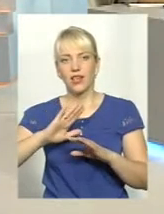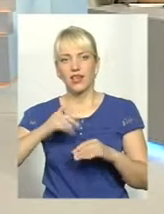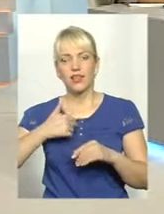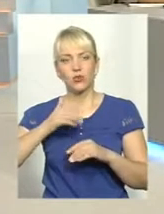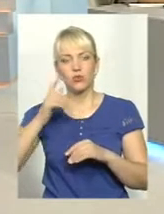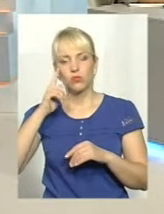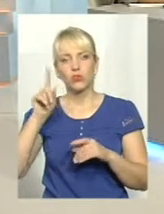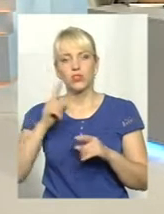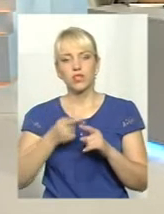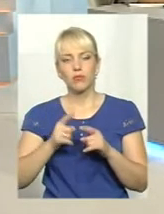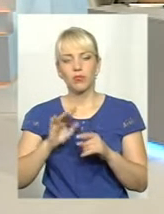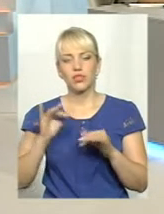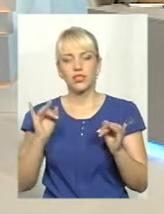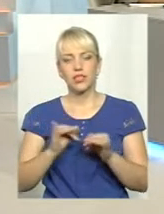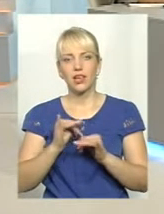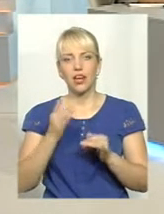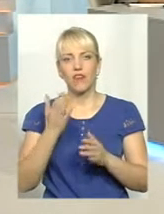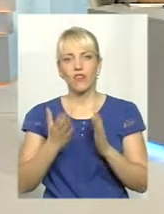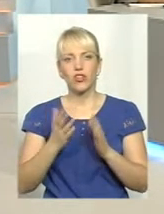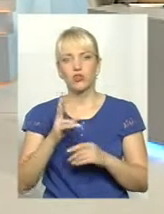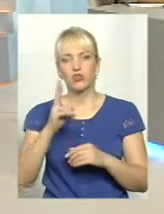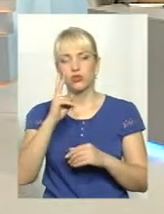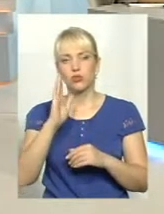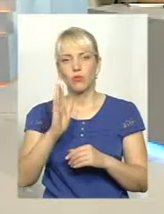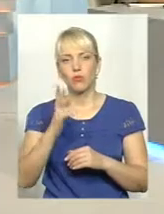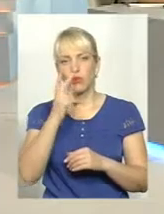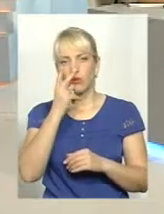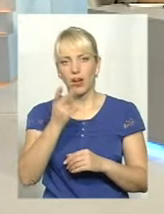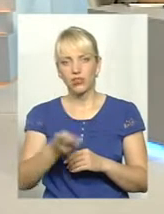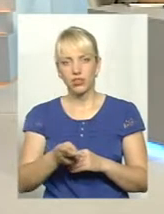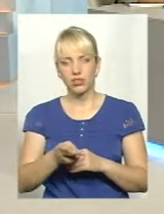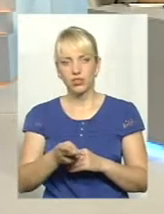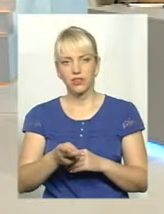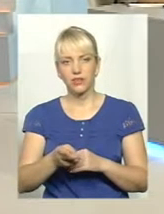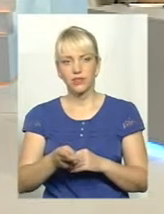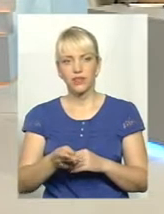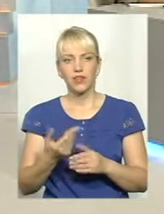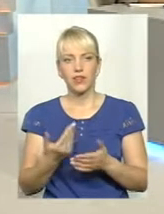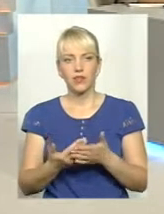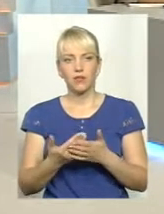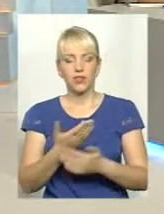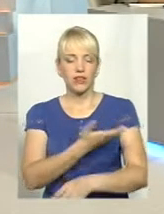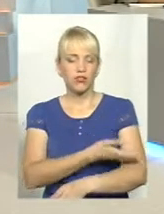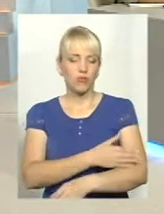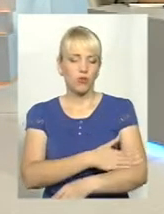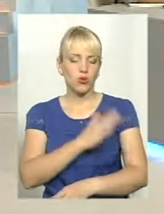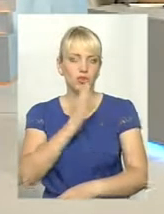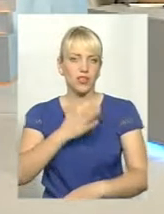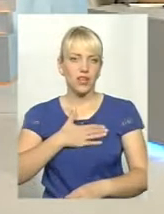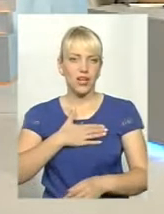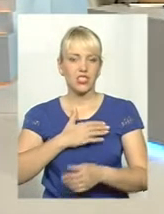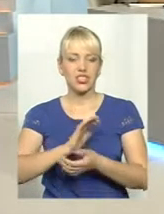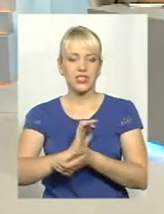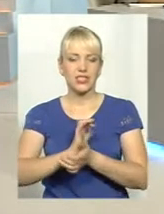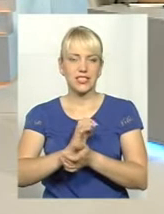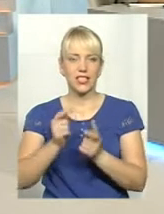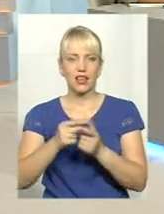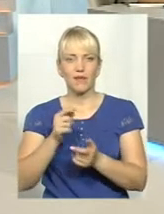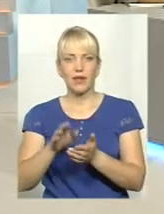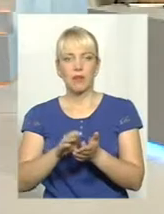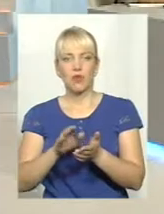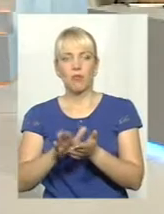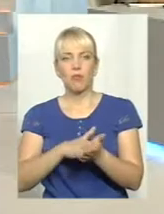так і в які продають свої товари у інших державах. Тому що ми можемо провести широку рекламну кампанію у нас в області,